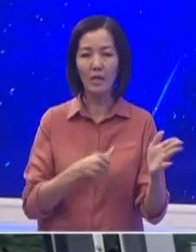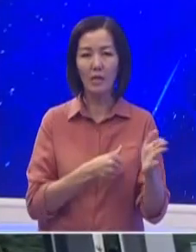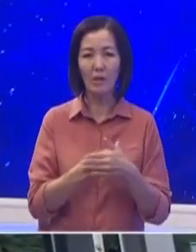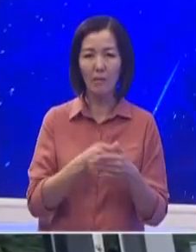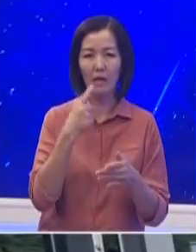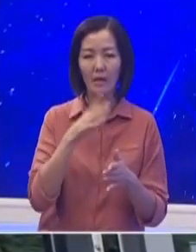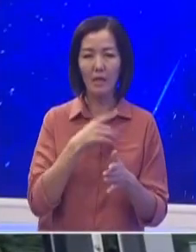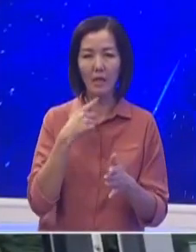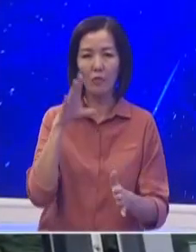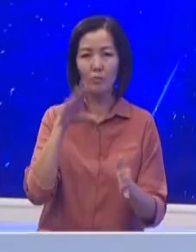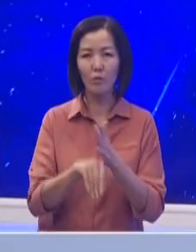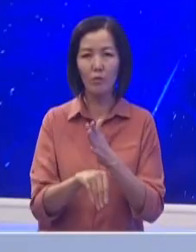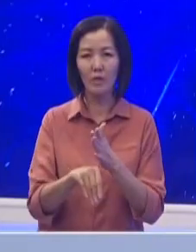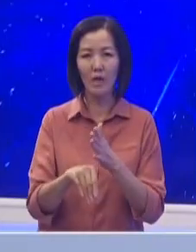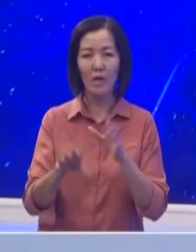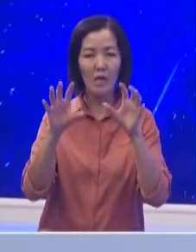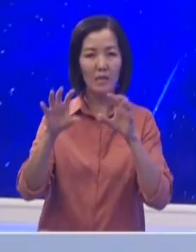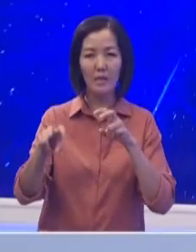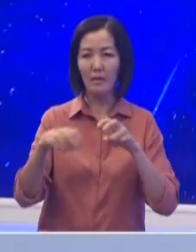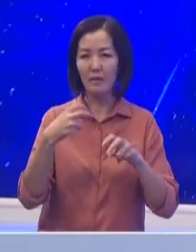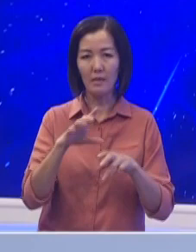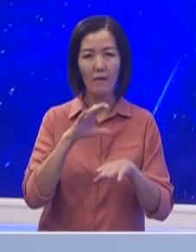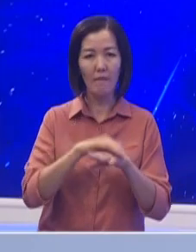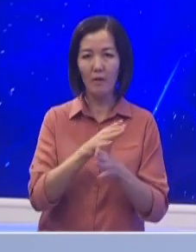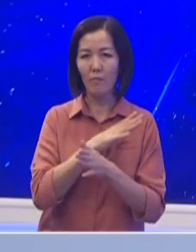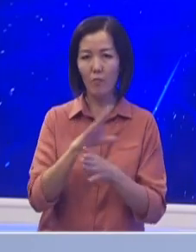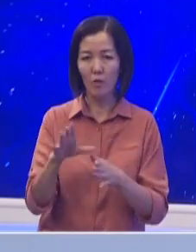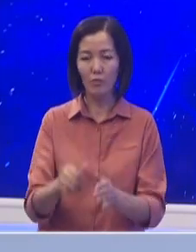айтады. Дауыс беру кезінде ешқандай заңсыздықтар болмаған.